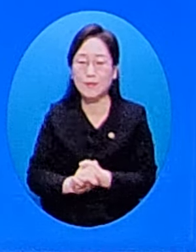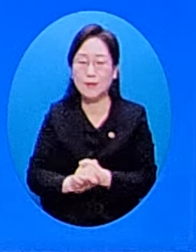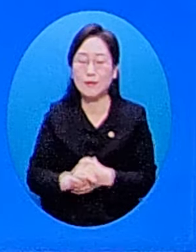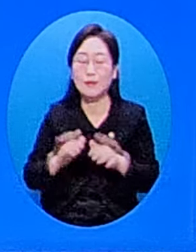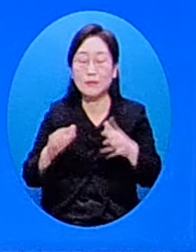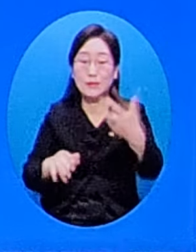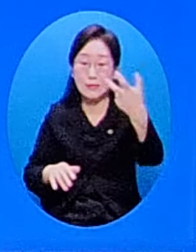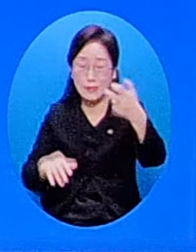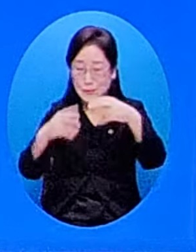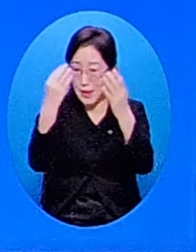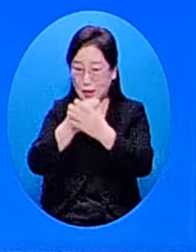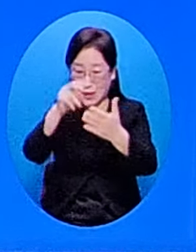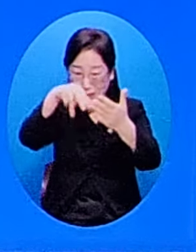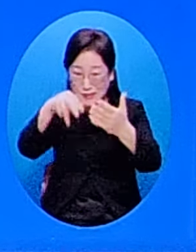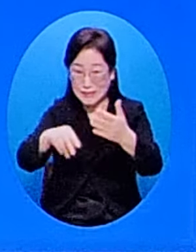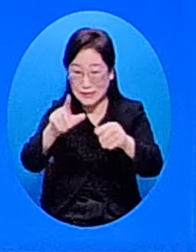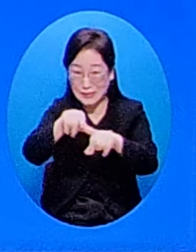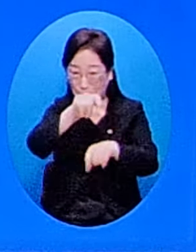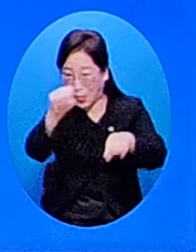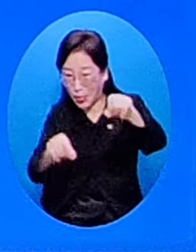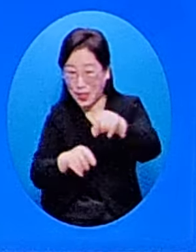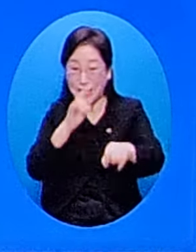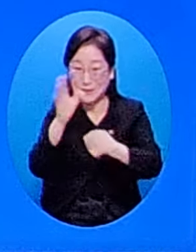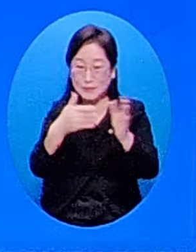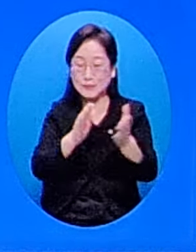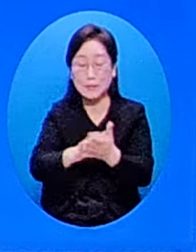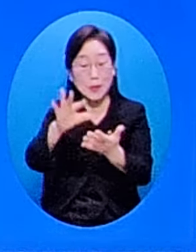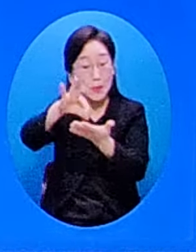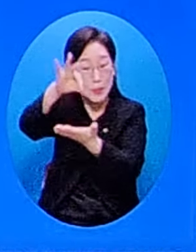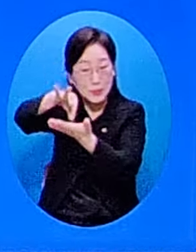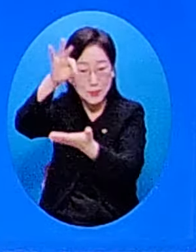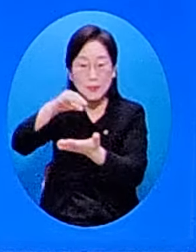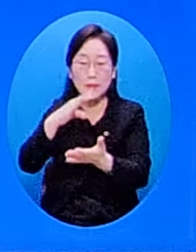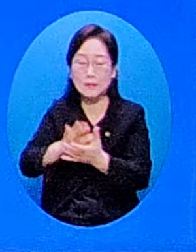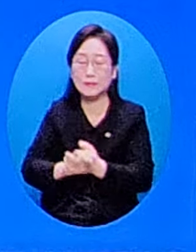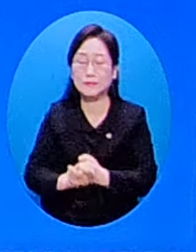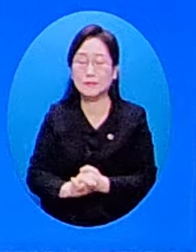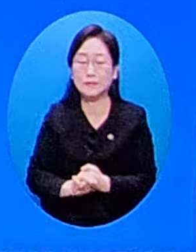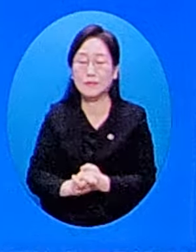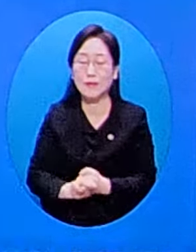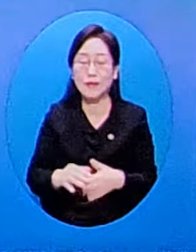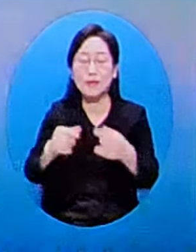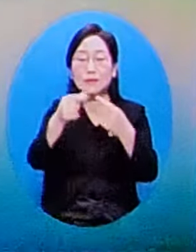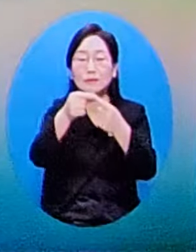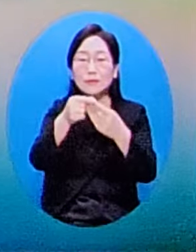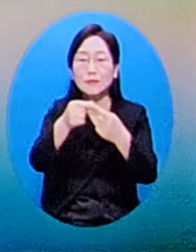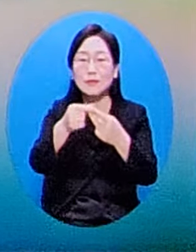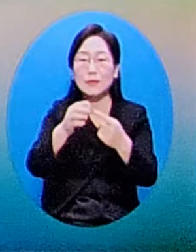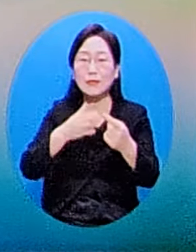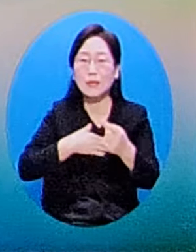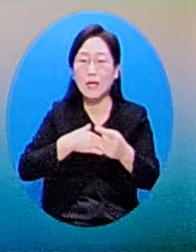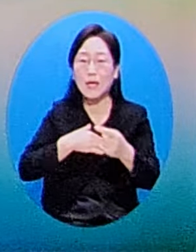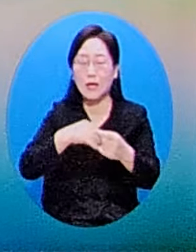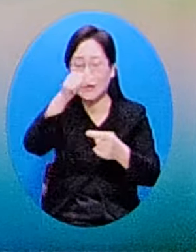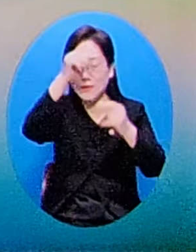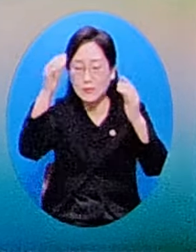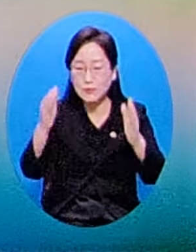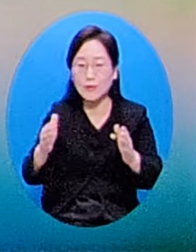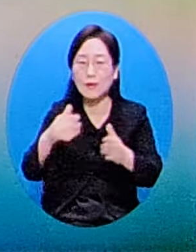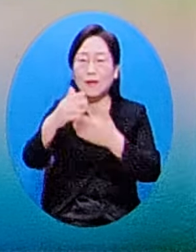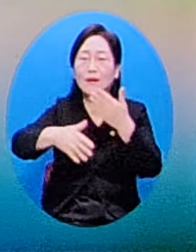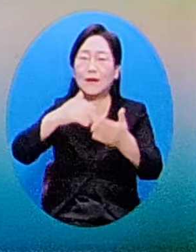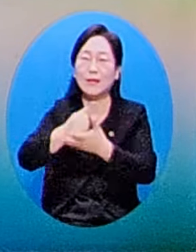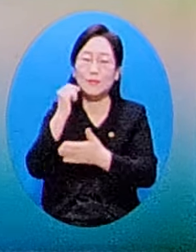70가지 다 읽으려고 하니까 너무 시간이 많이 걸려서 제가 몇 부분만 읽겠습니다. 첫 번째, 나는 전 생애 동안